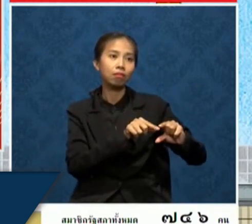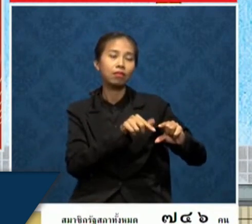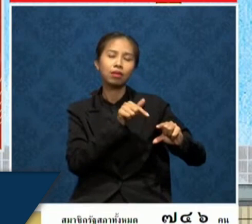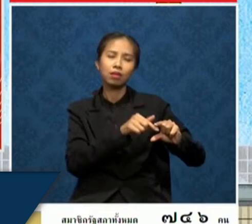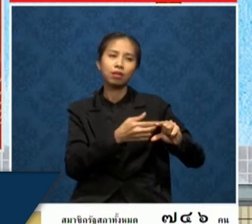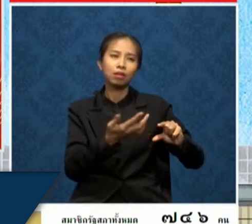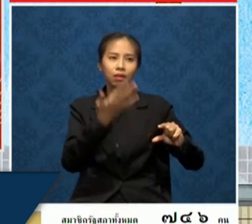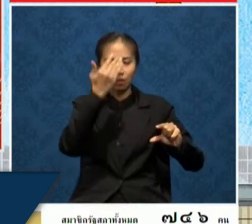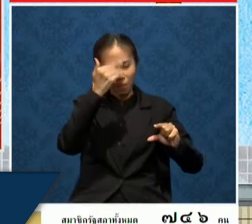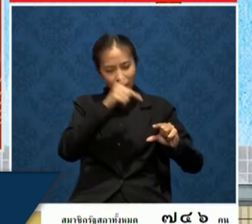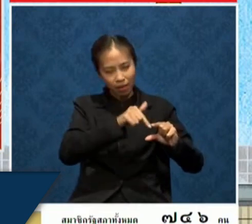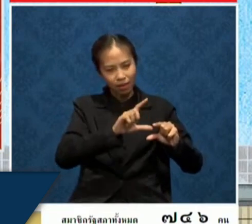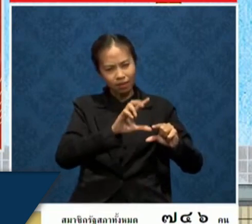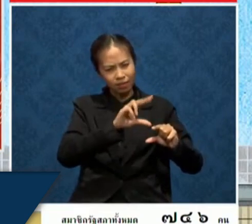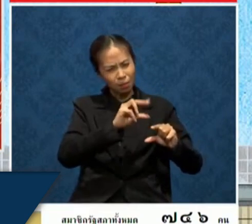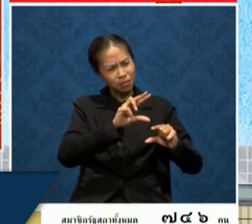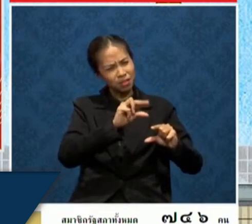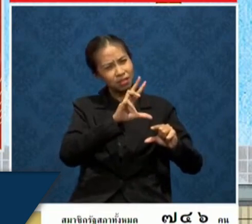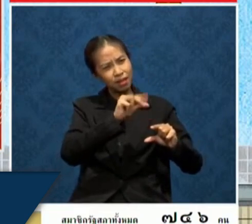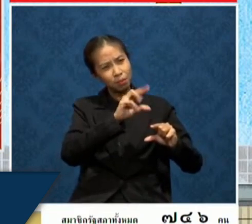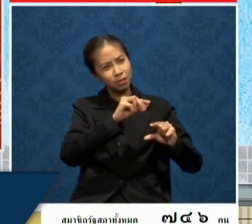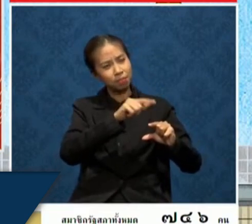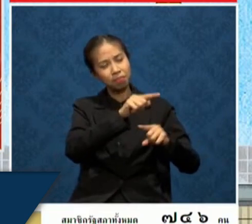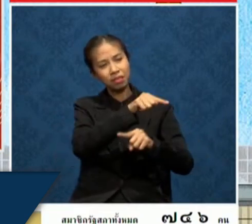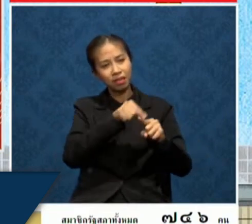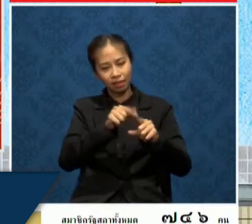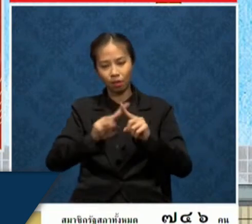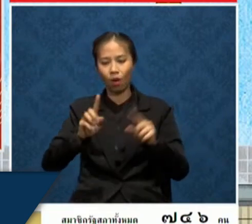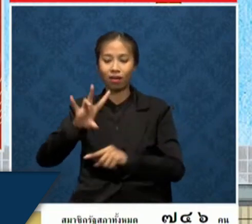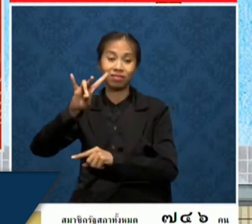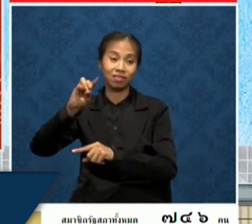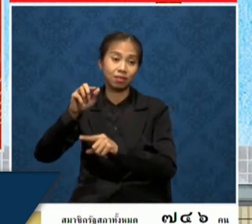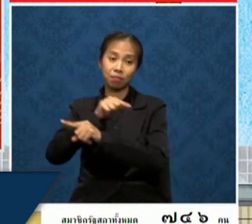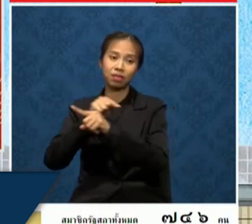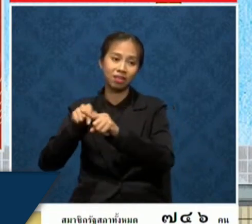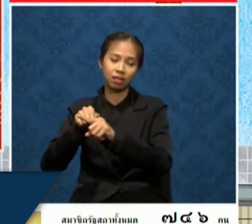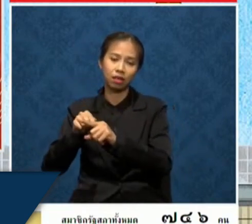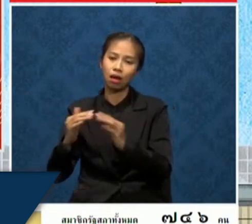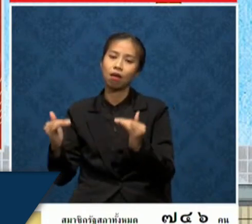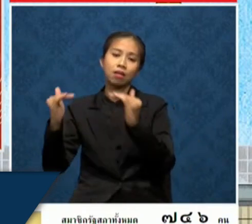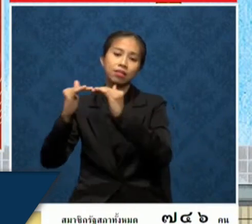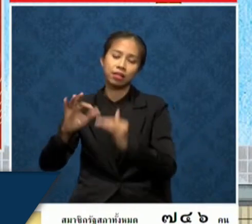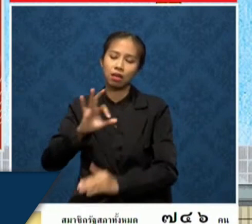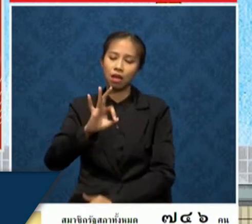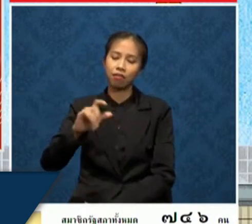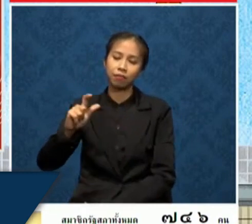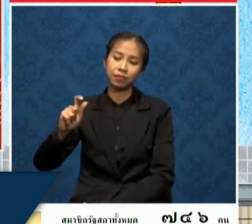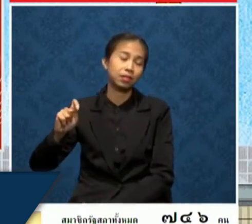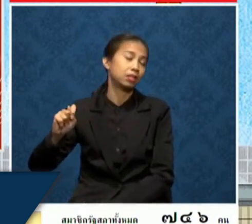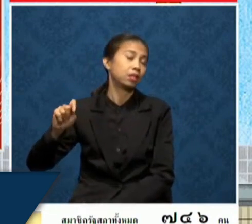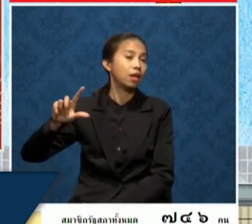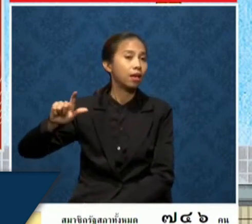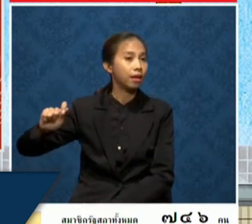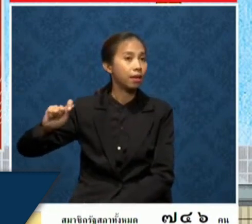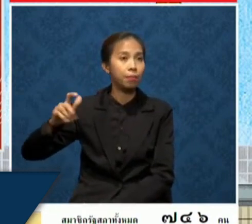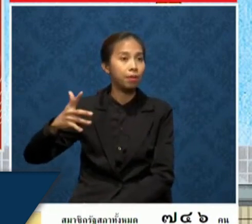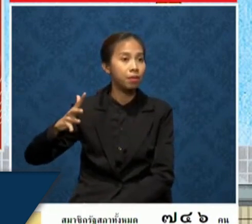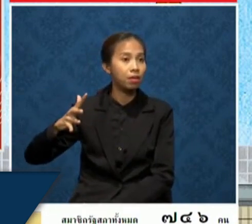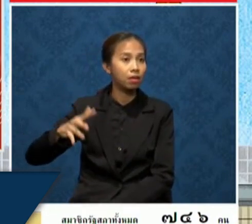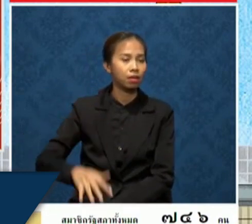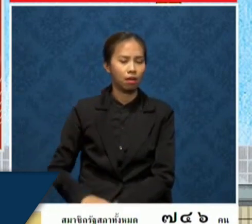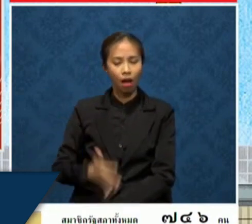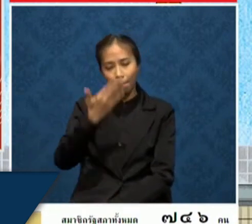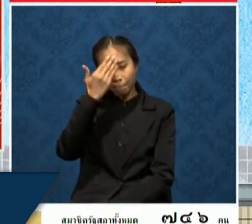ว่าอีก 70% ของการส่งออกเราไม่ได้ใช้สิทธิ์ FTA และถ้าเจาะลึกไปในราย FTA เราพบว่าหลาย